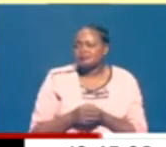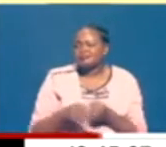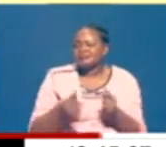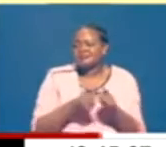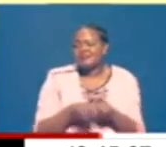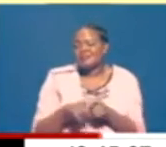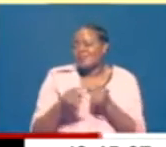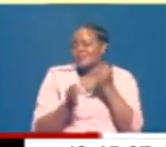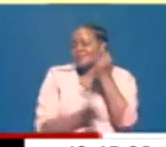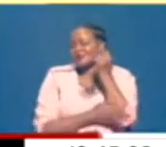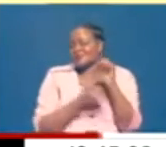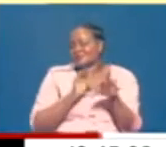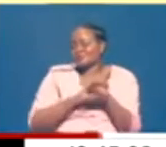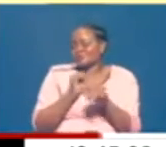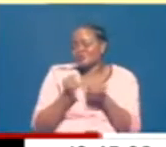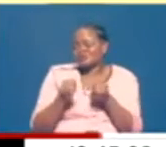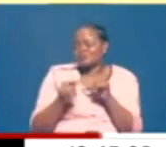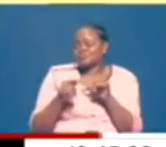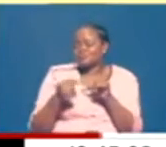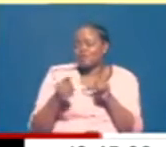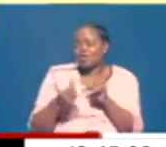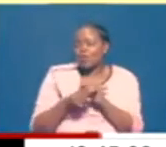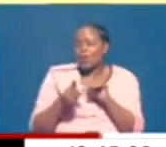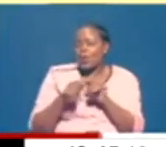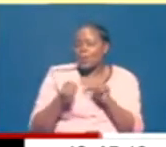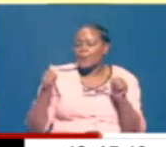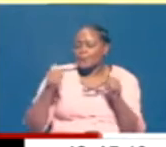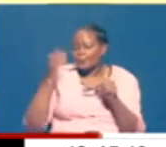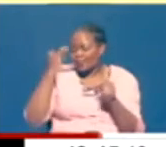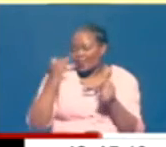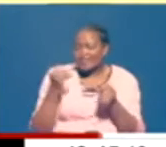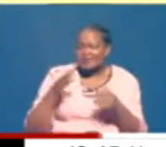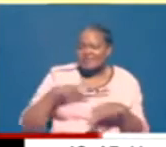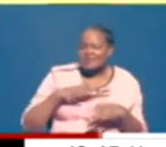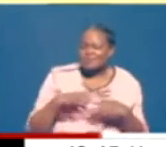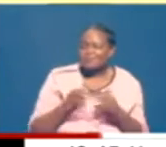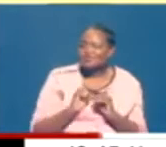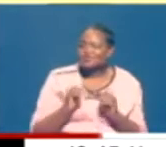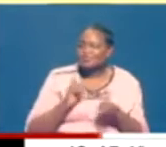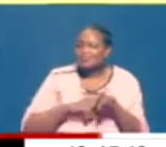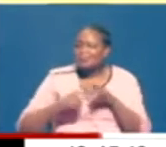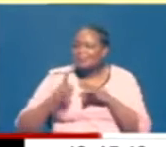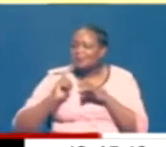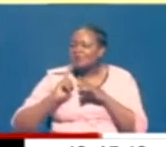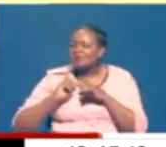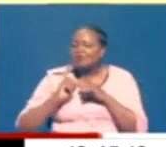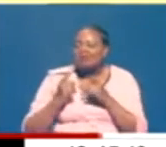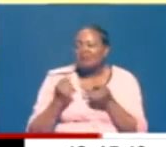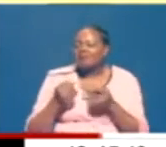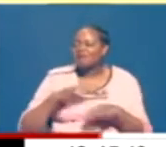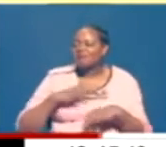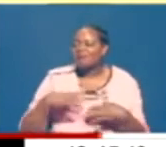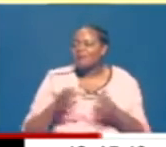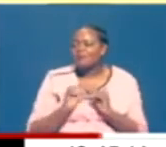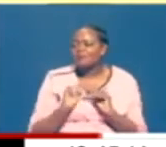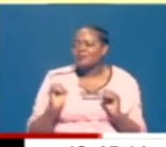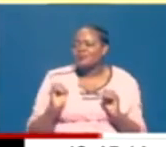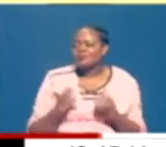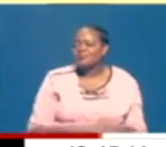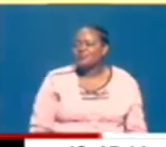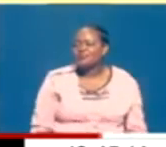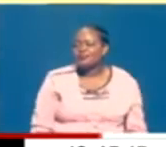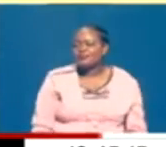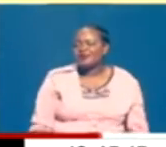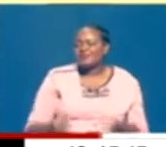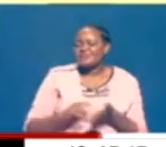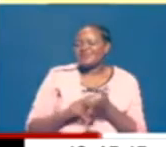mbaya, itakuwa ni kinyume na sheria kwa sababu bado hawana quorum. Hata tukizungumza saizi bado hawana quorum. So itakuwa